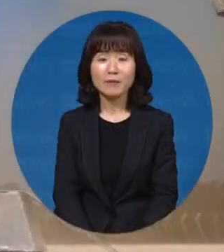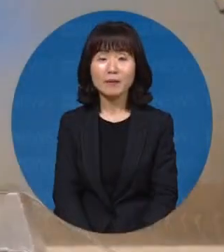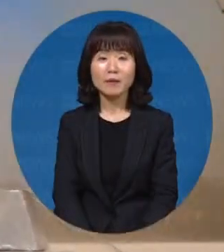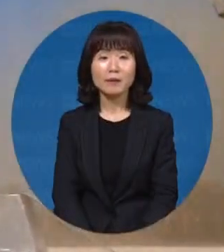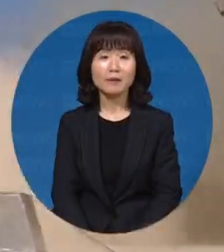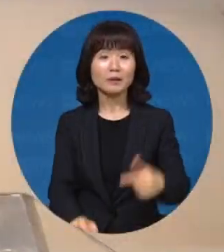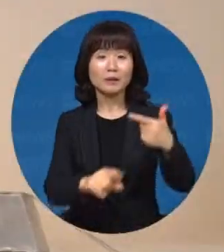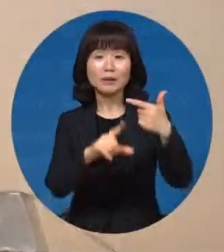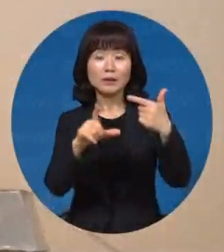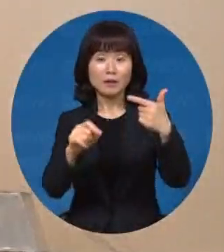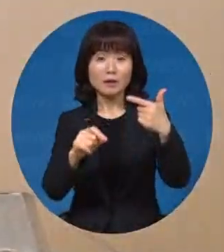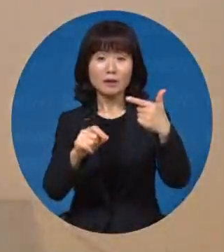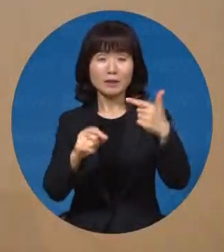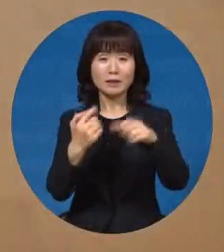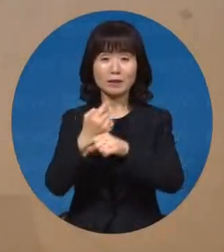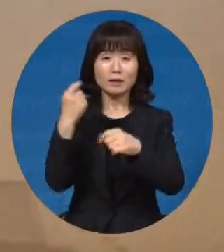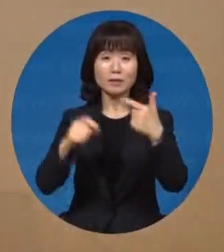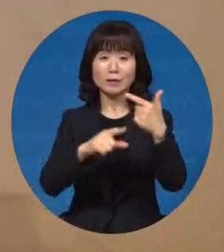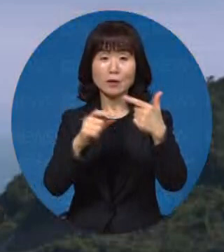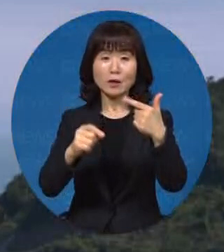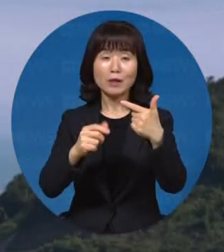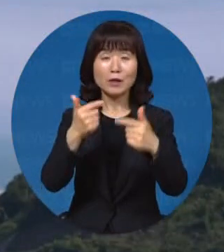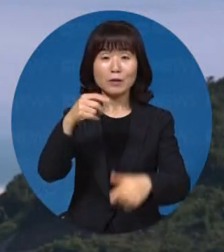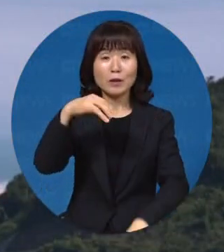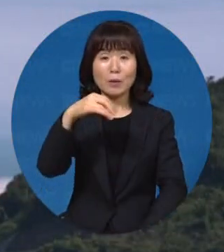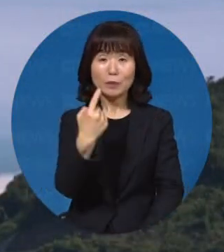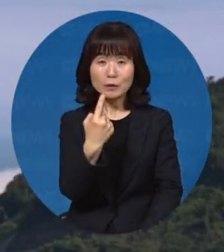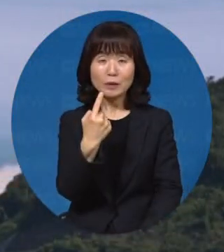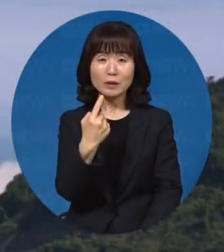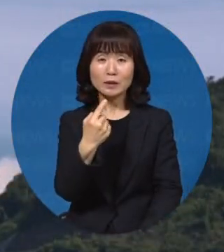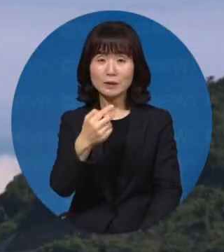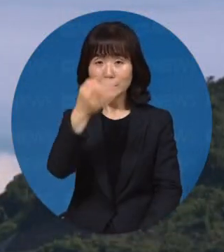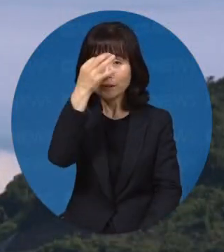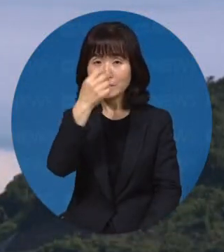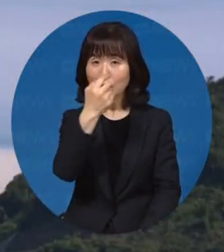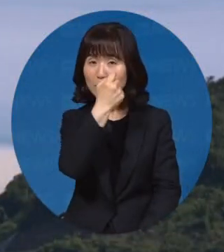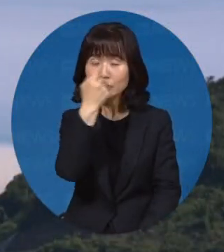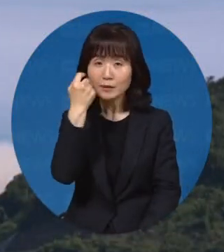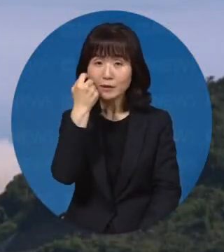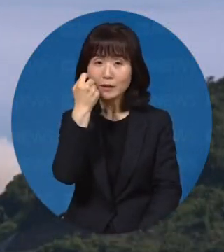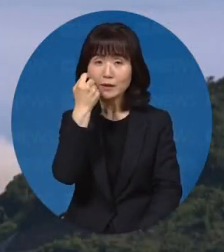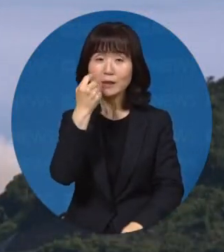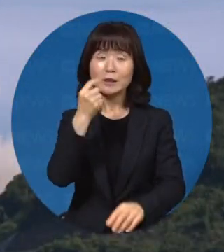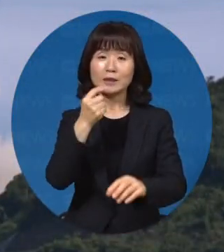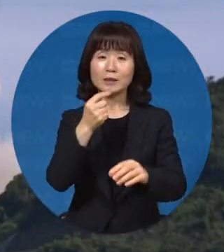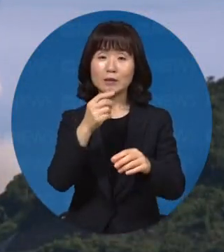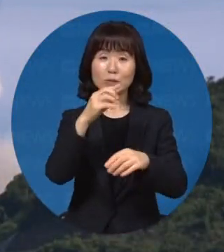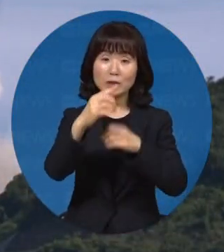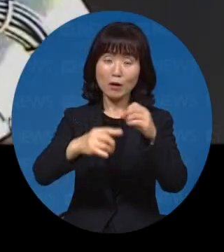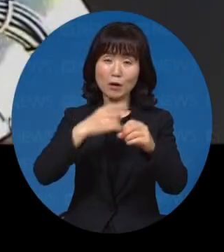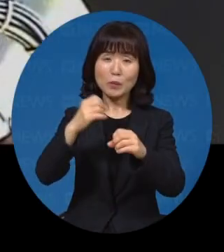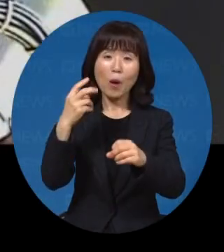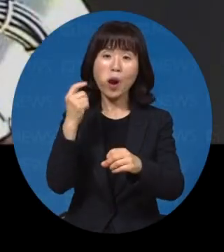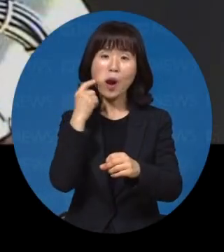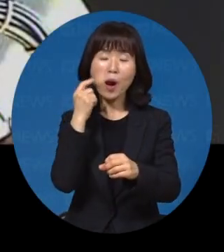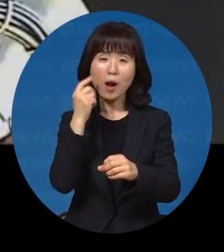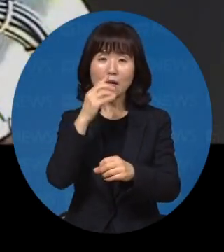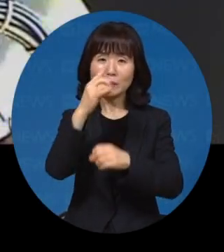지난해 6월 누리호는 성능 검증 위성과 위성 모사체를 목표 고도 700km에 성공적으로